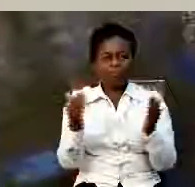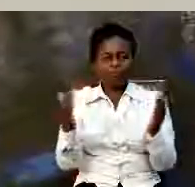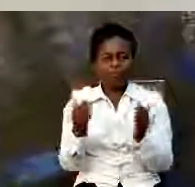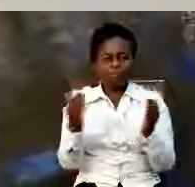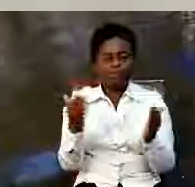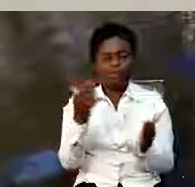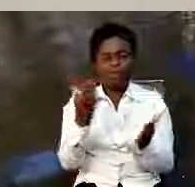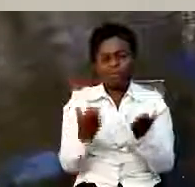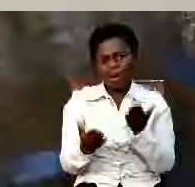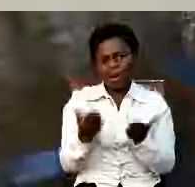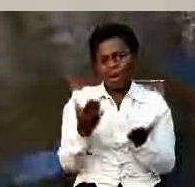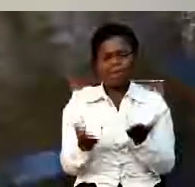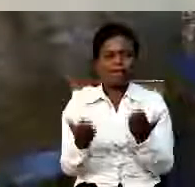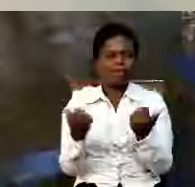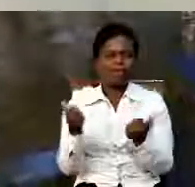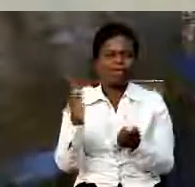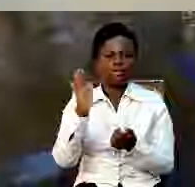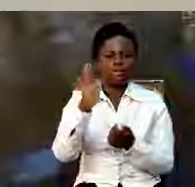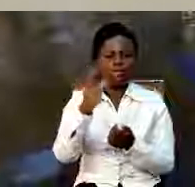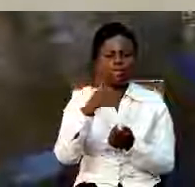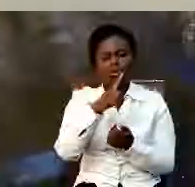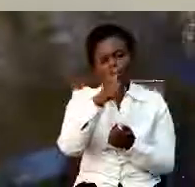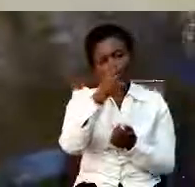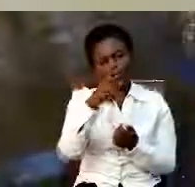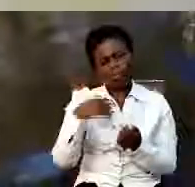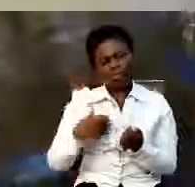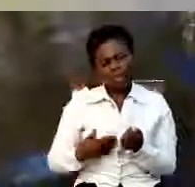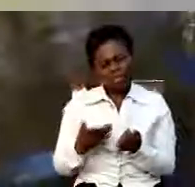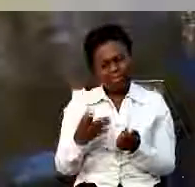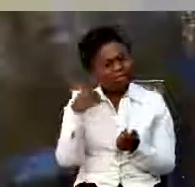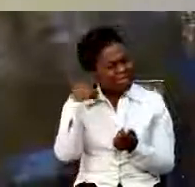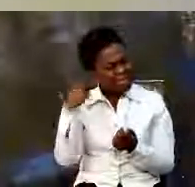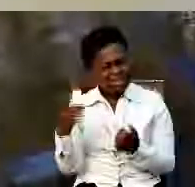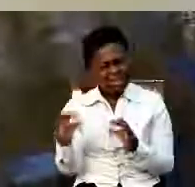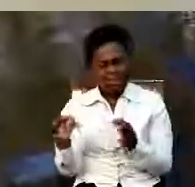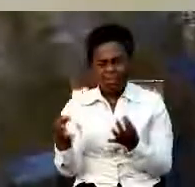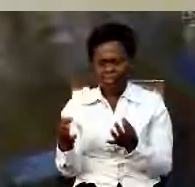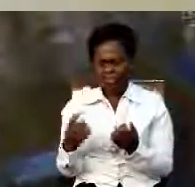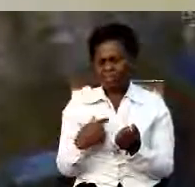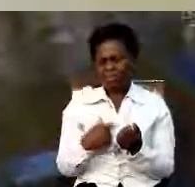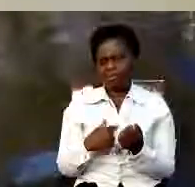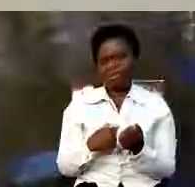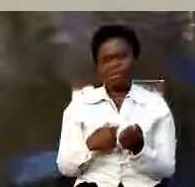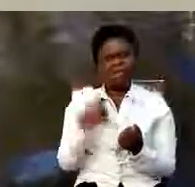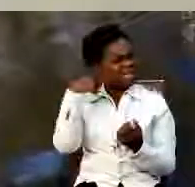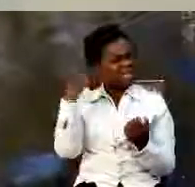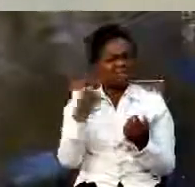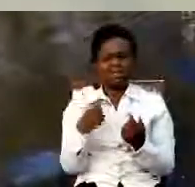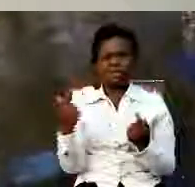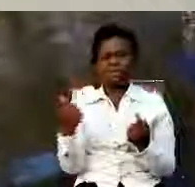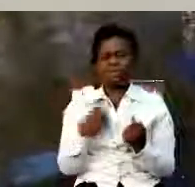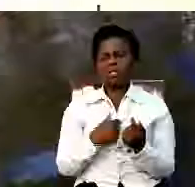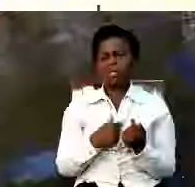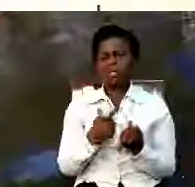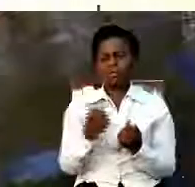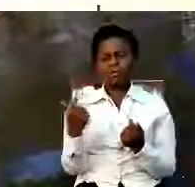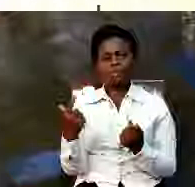wake. Unamuuliza mwanamke, anasema mimi najisikia hivi tu. Kwa sababu gani? Mimi sijui, najisikia tu, ninahisi